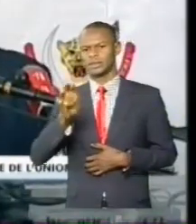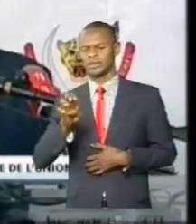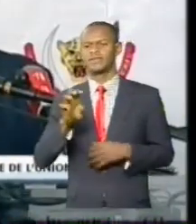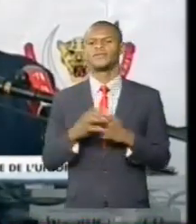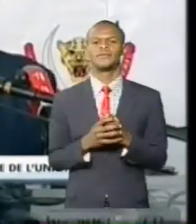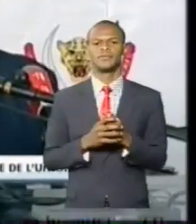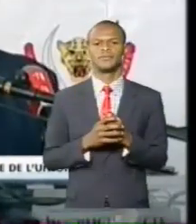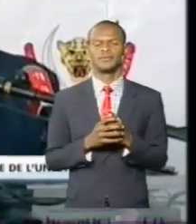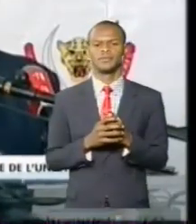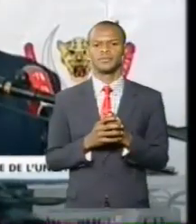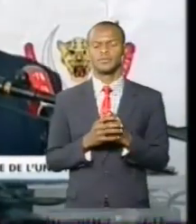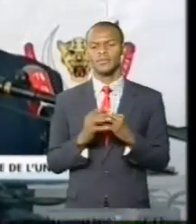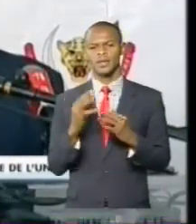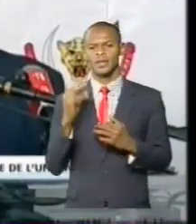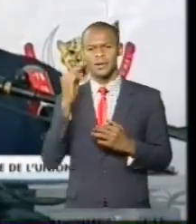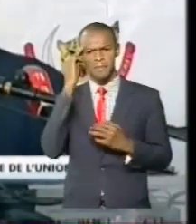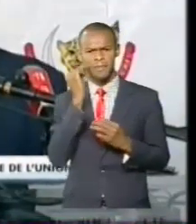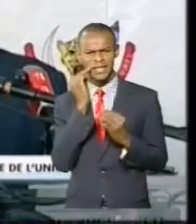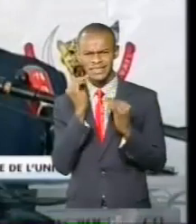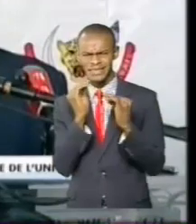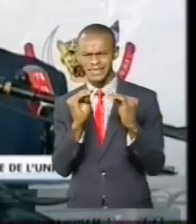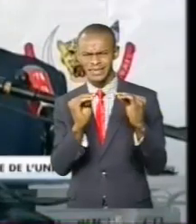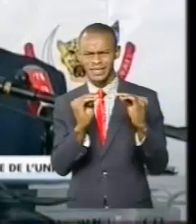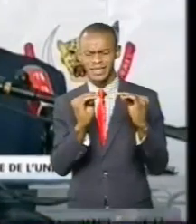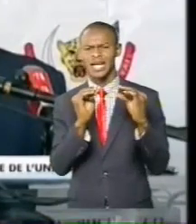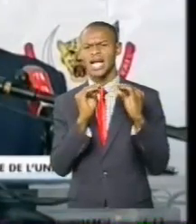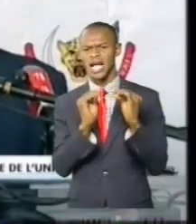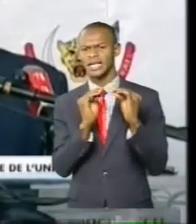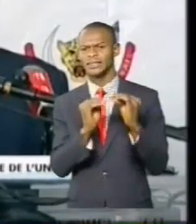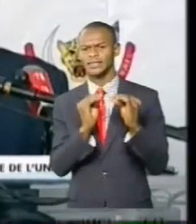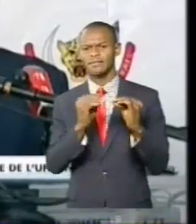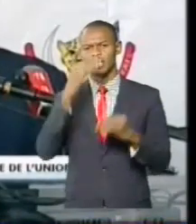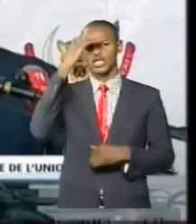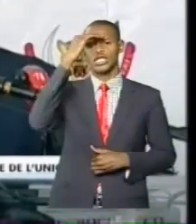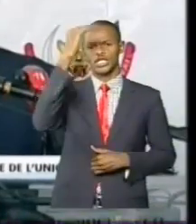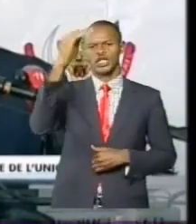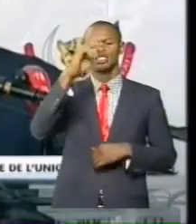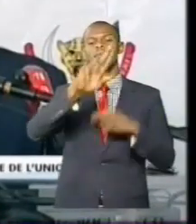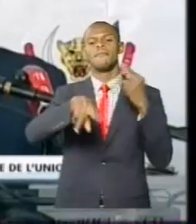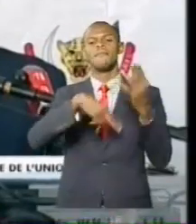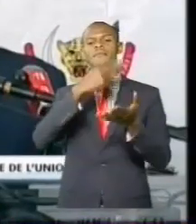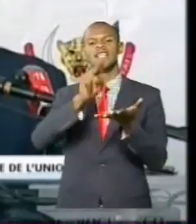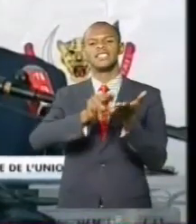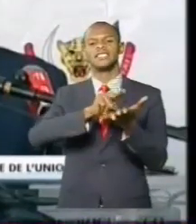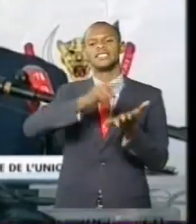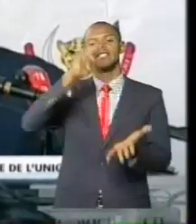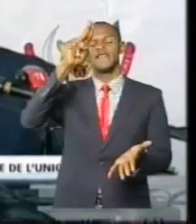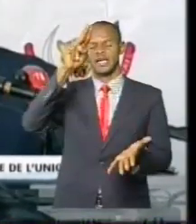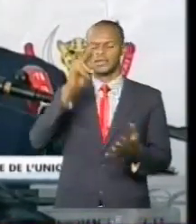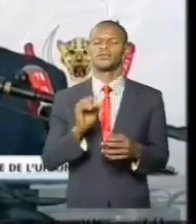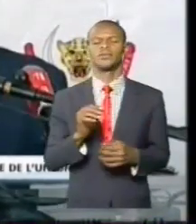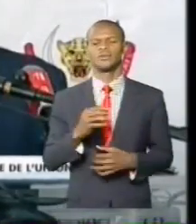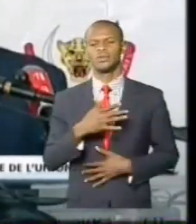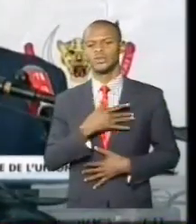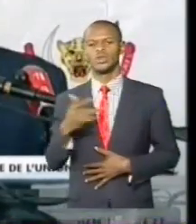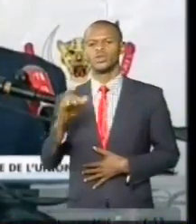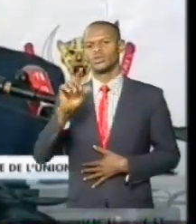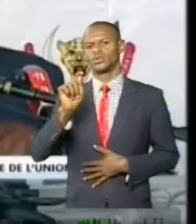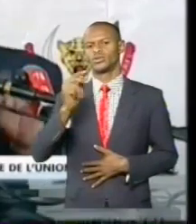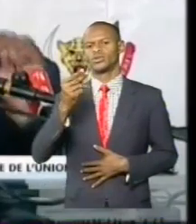Ministre de l'Enseignement Supérieur et Universitaire, M. Thomas Louaka Losenjola.